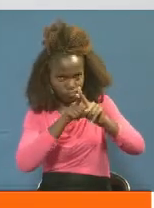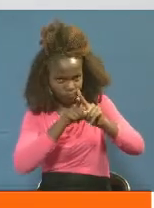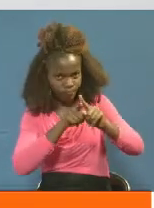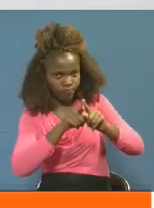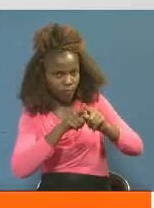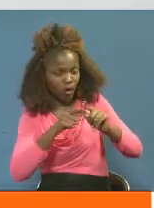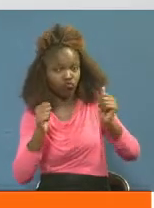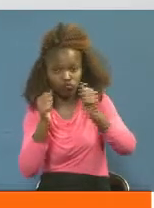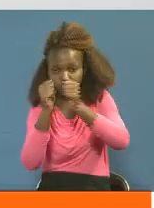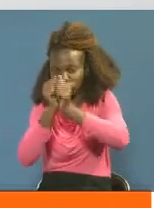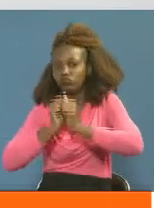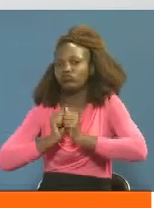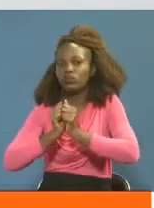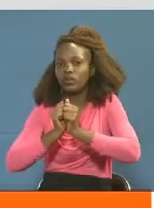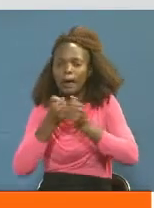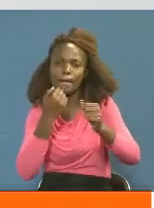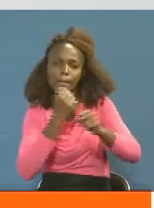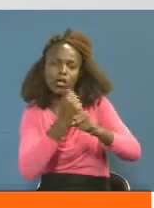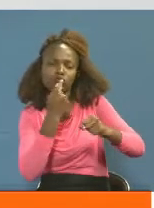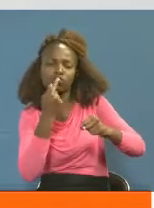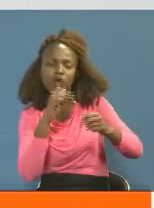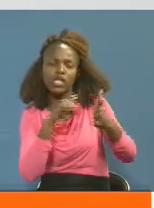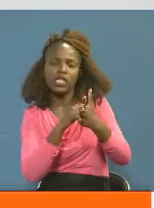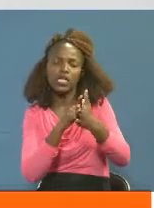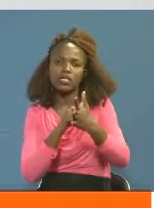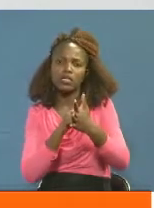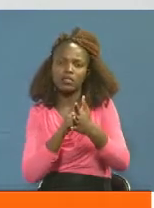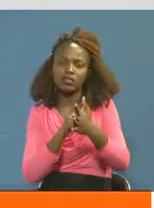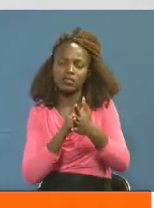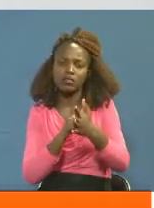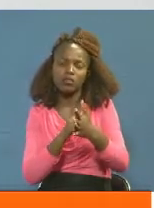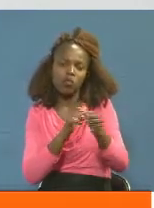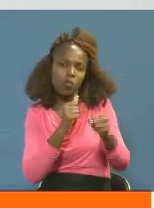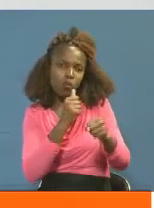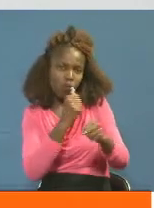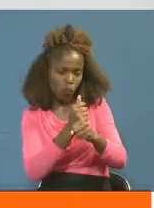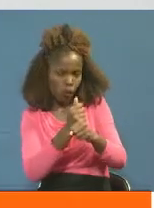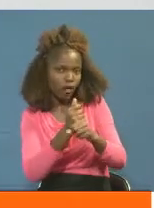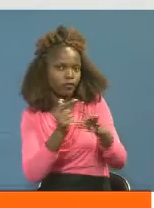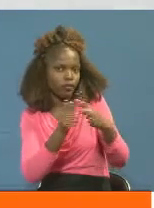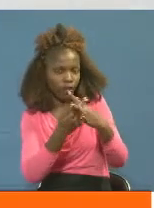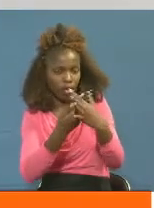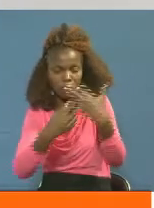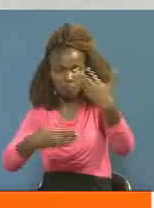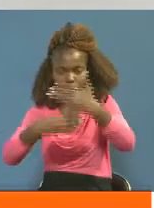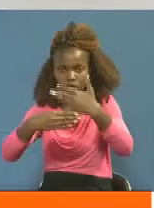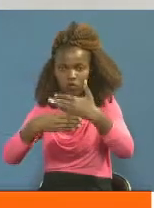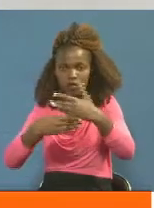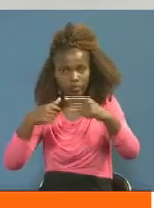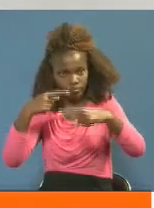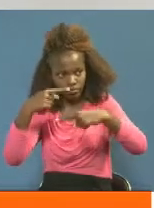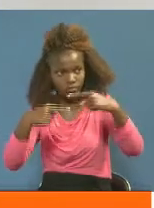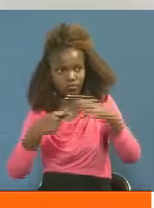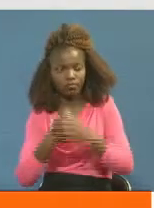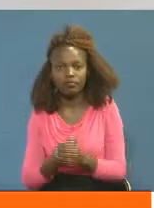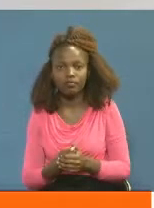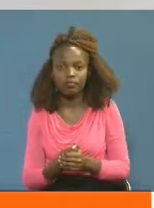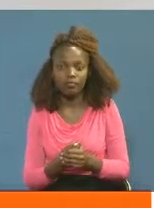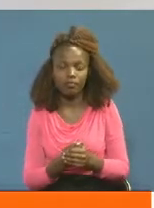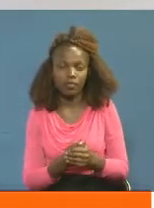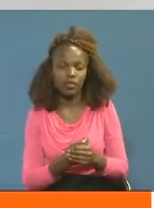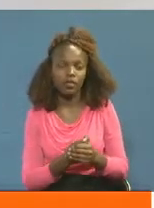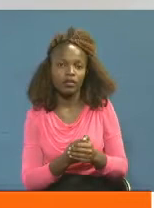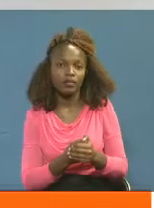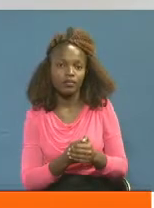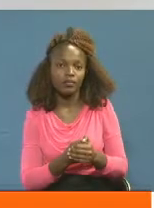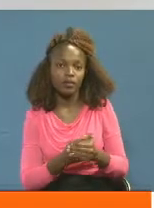tutashirikiana kuhakikisha ya kwamba kazi njema ambayo ndugu yetu alianza itaendelea. Magufuli